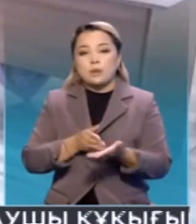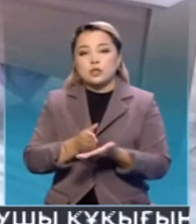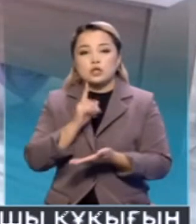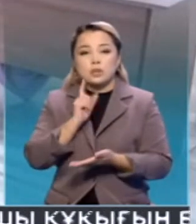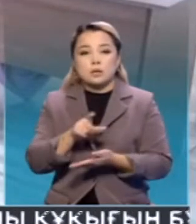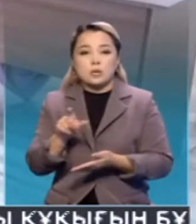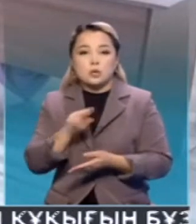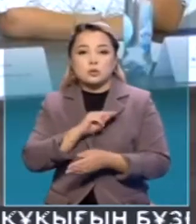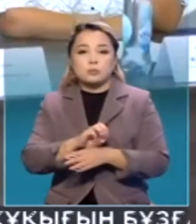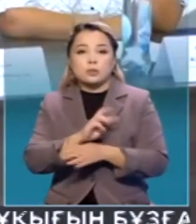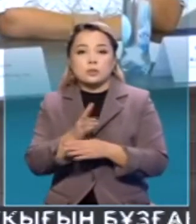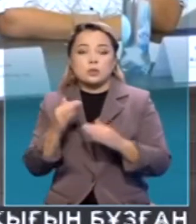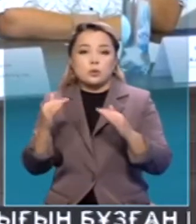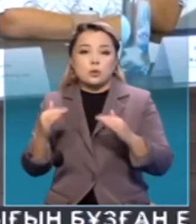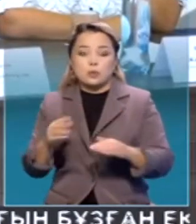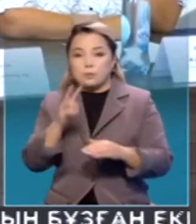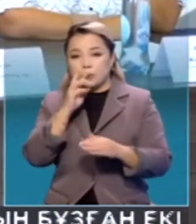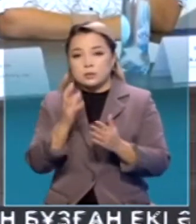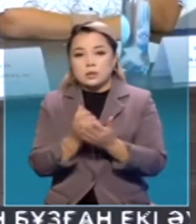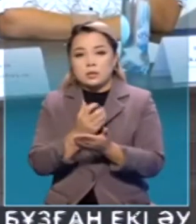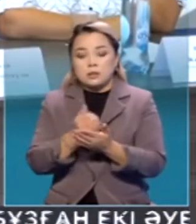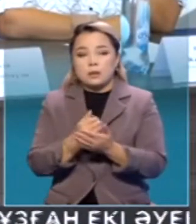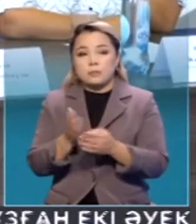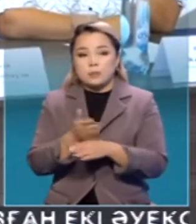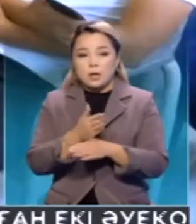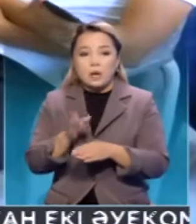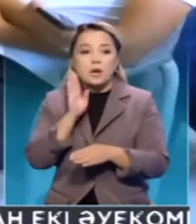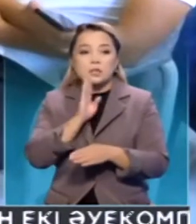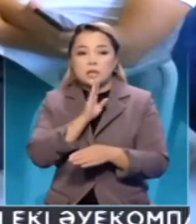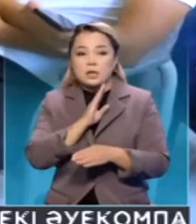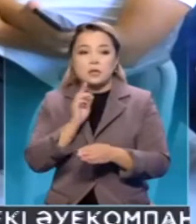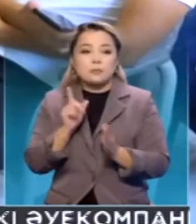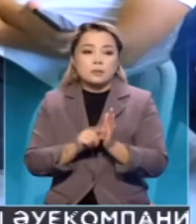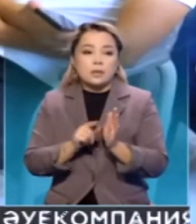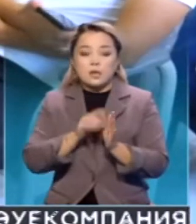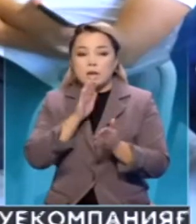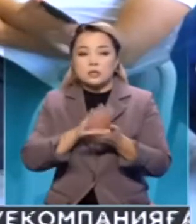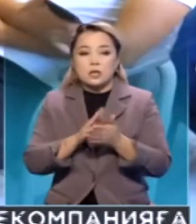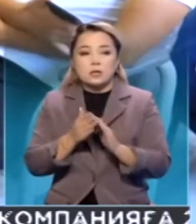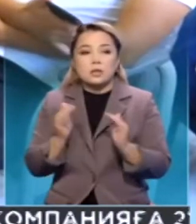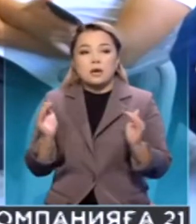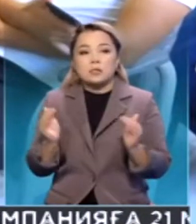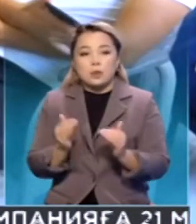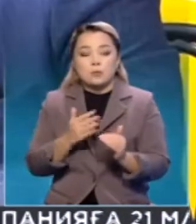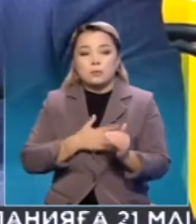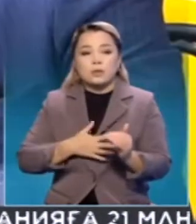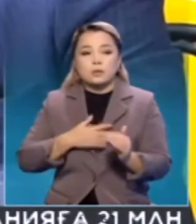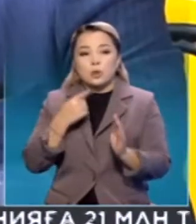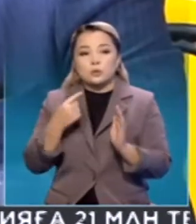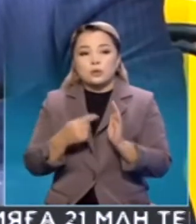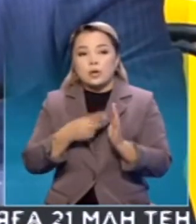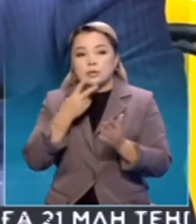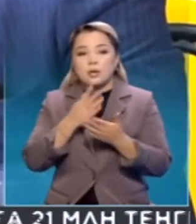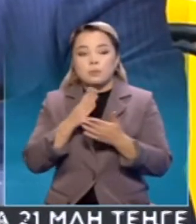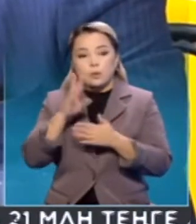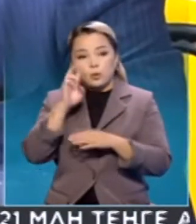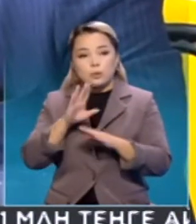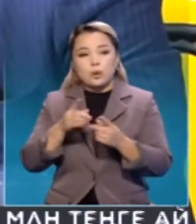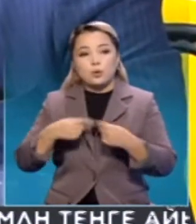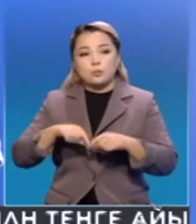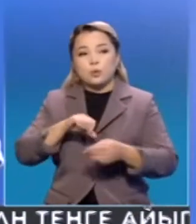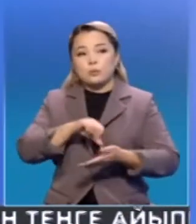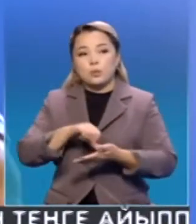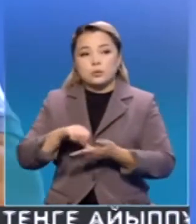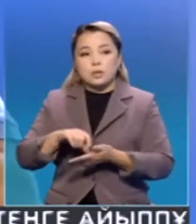жастарды жұмыспен қамту, төменгі жалақының мөлшерін еселеп, әйелдердің зейнет жасын азайту елді толғандырған мәселелер. Үкіметтік емес ұйым